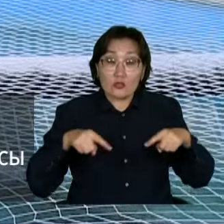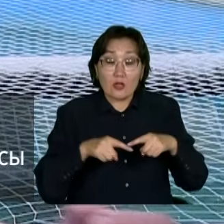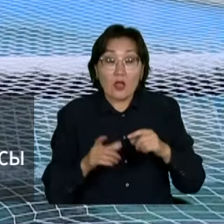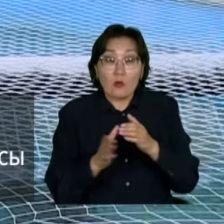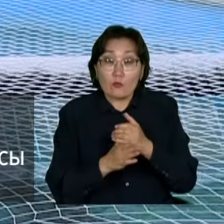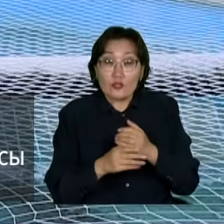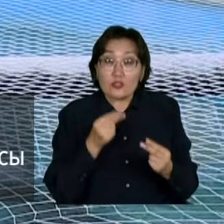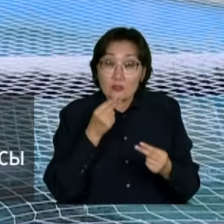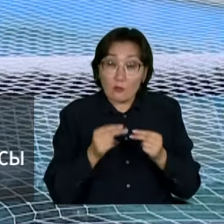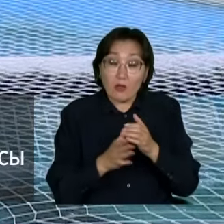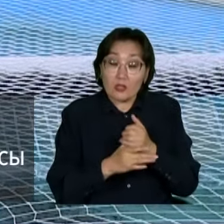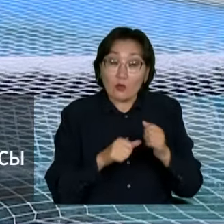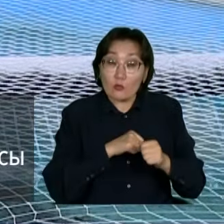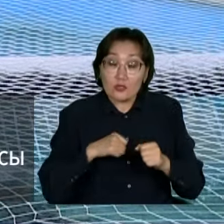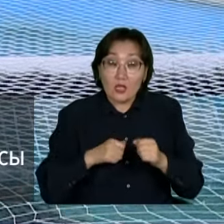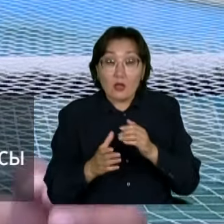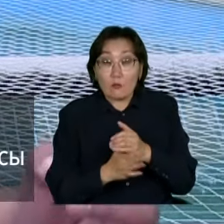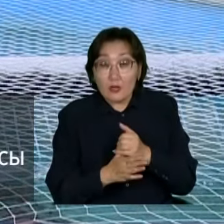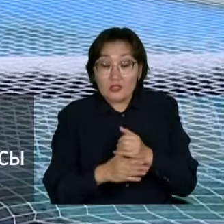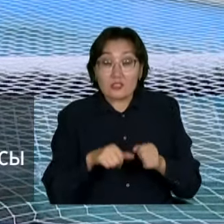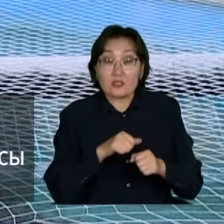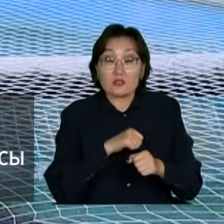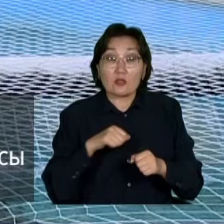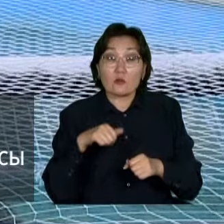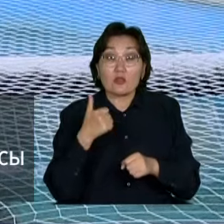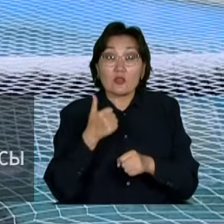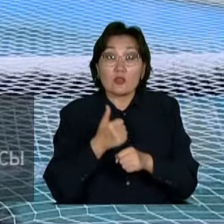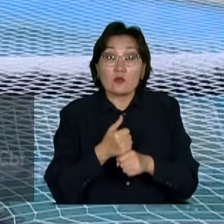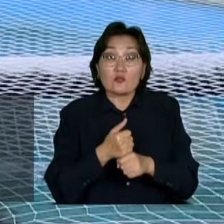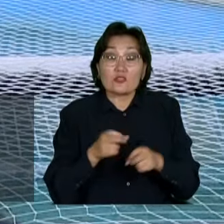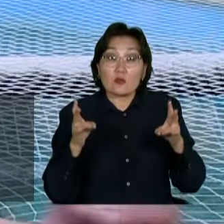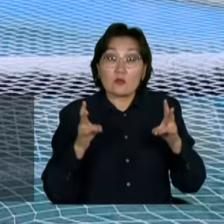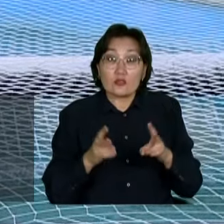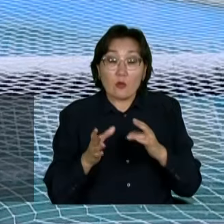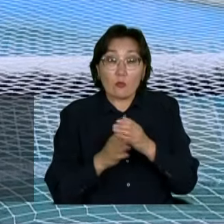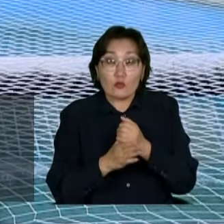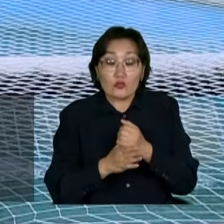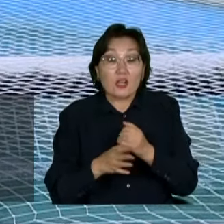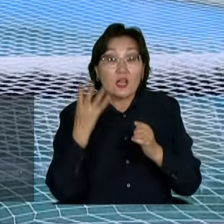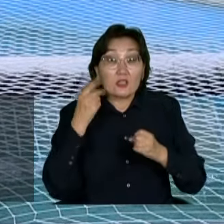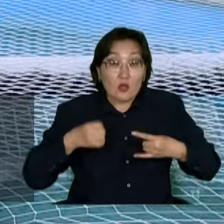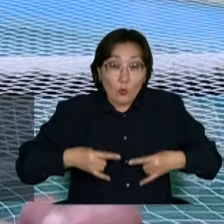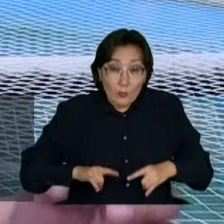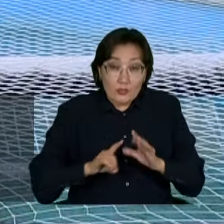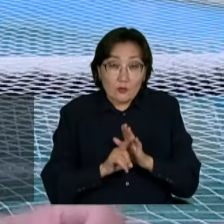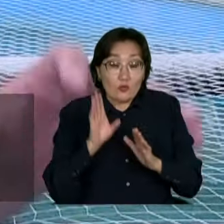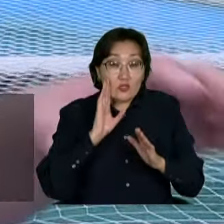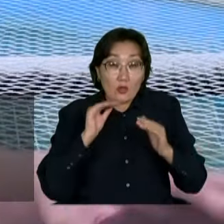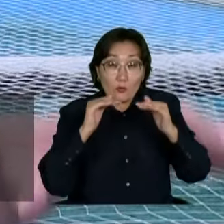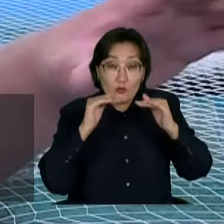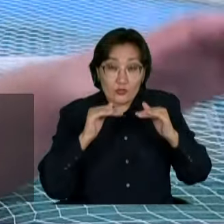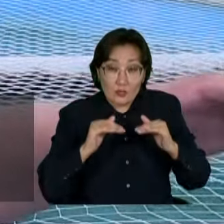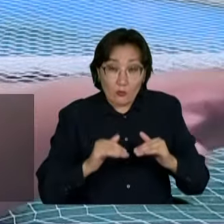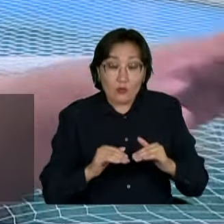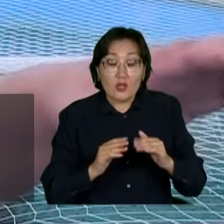қорегі бар, балықтың өзі бар. Жана балықтың ең бірінші зияны келетін су деңгейін түсу бұл балықтың ұлдырық шашуына. Яғни су деңгейі түскен сайын